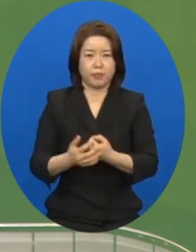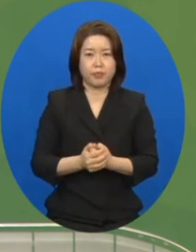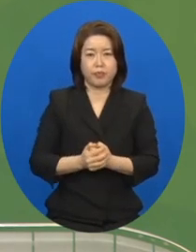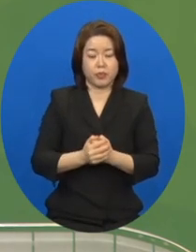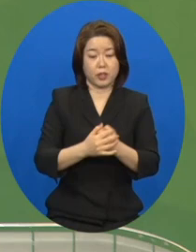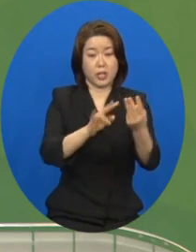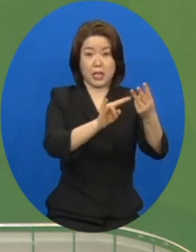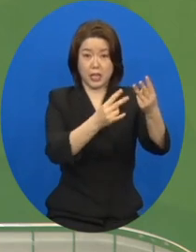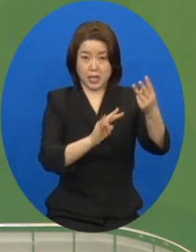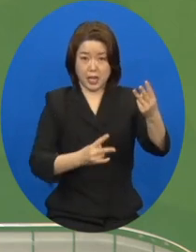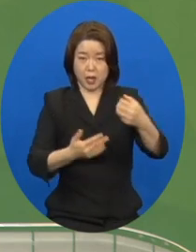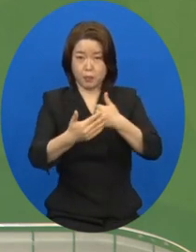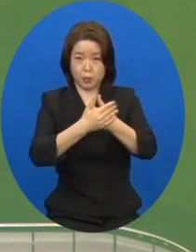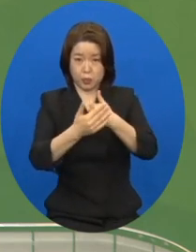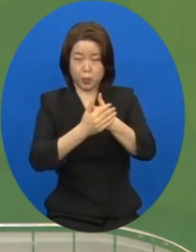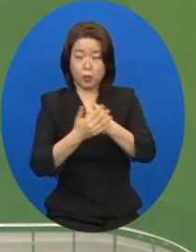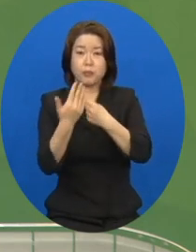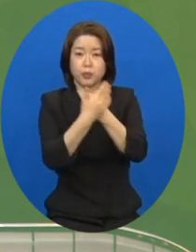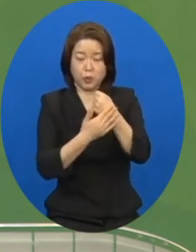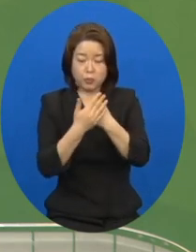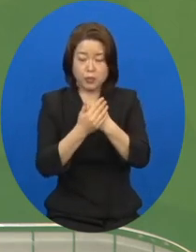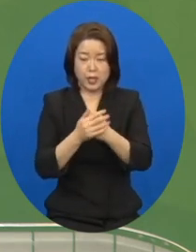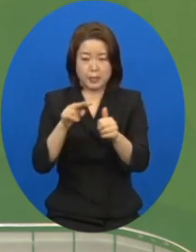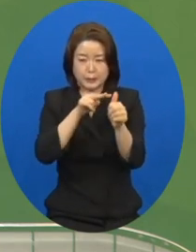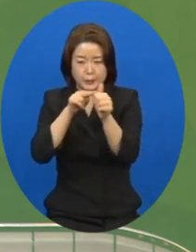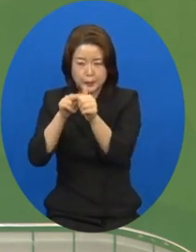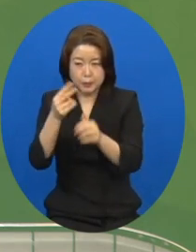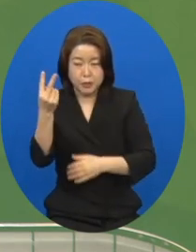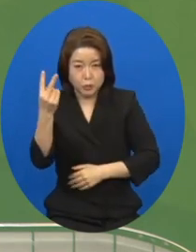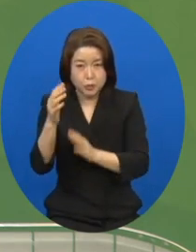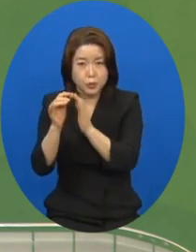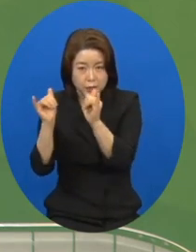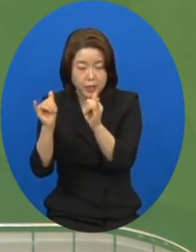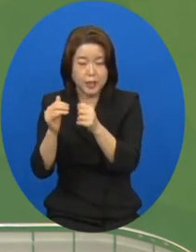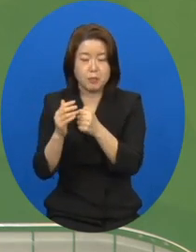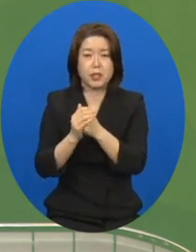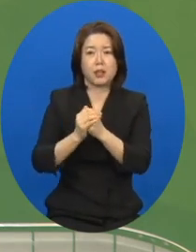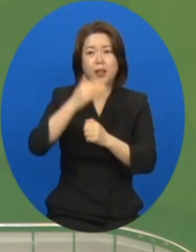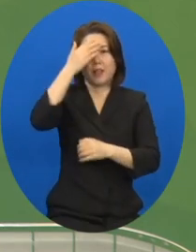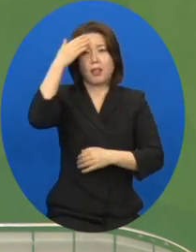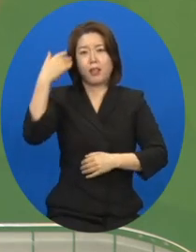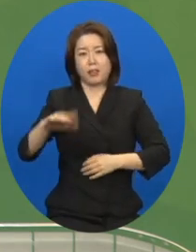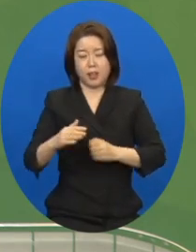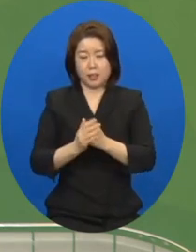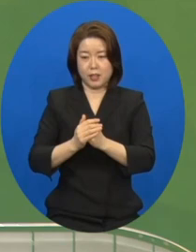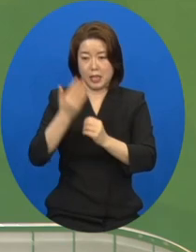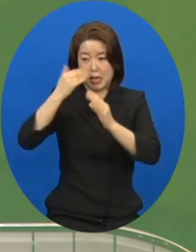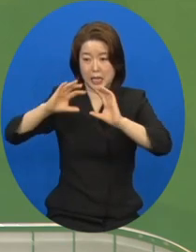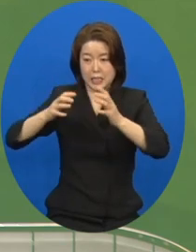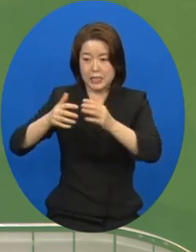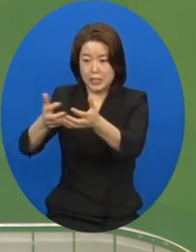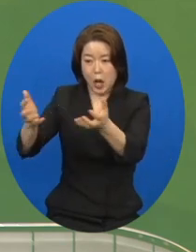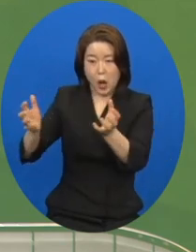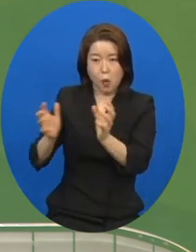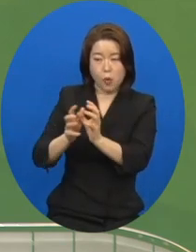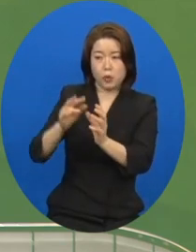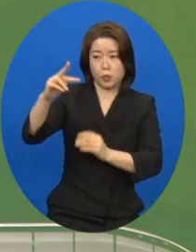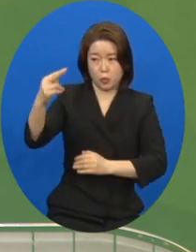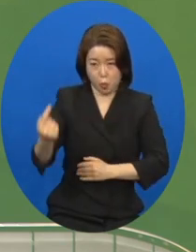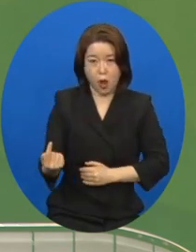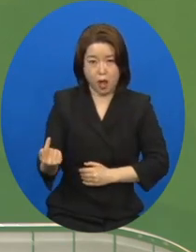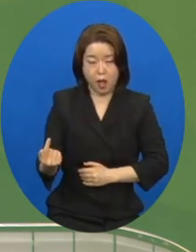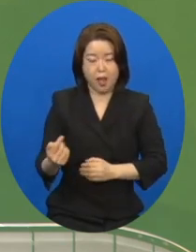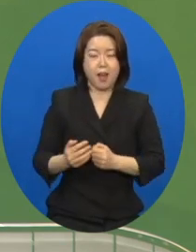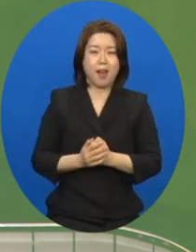라합의 도움으로 이 정탐꾼들이 무사히 이스라엘 진영으로 돌아옵니다.